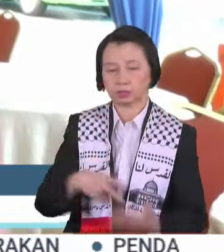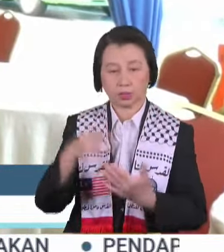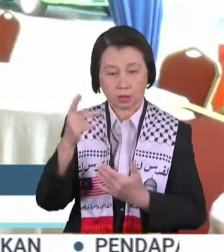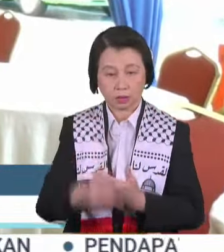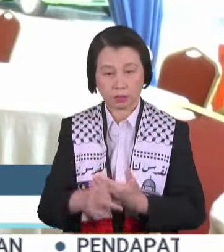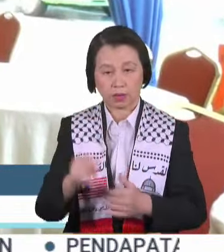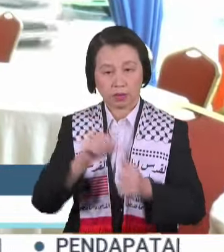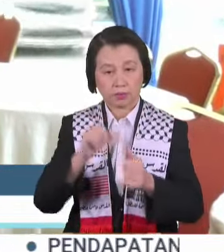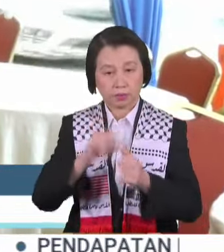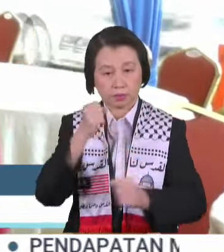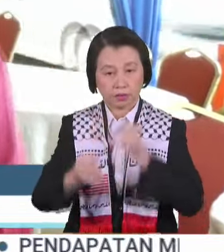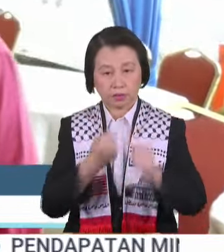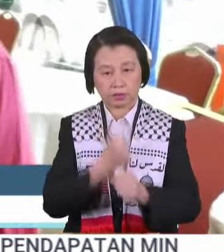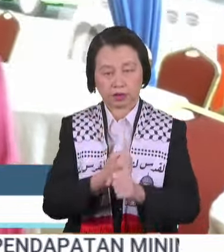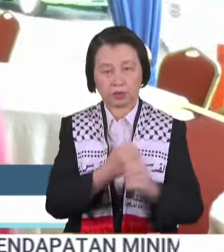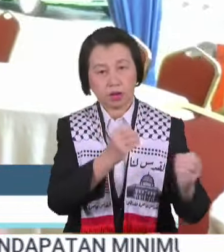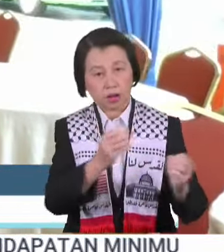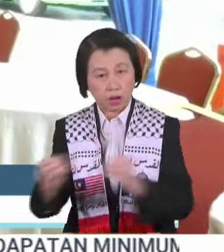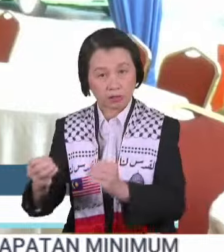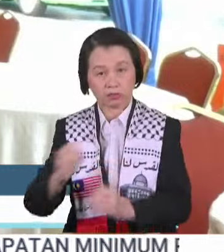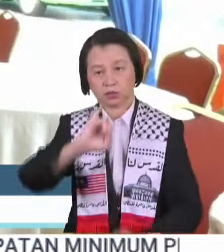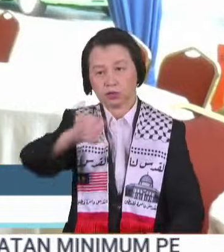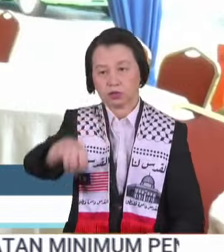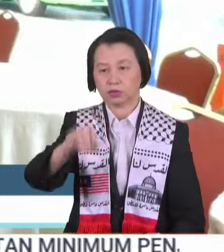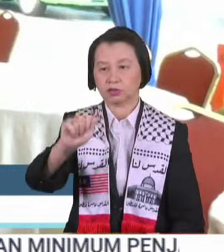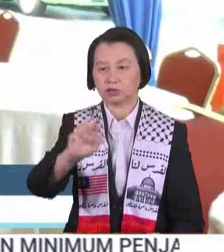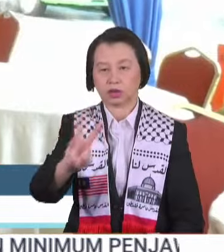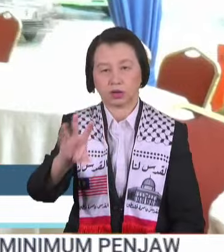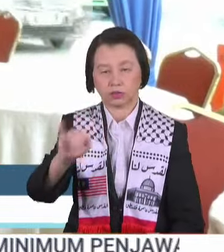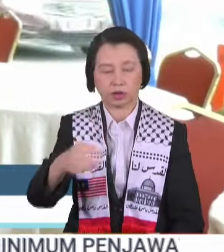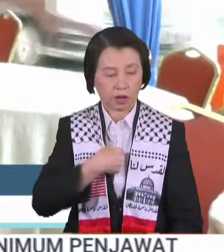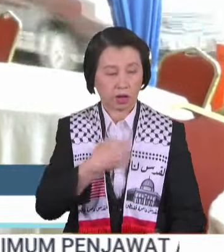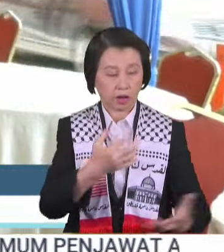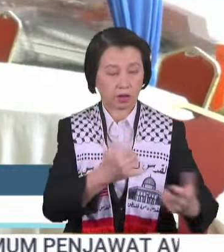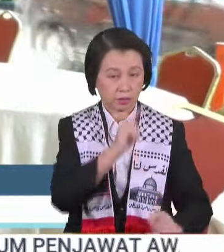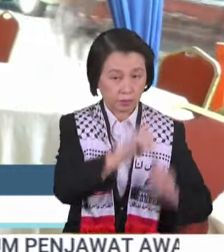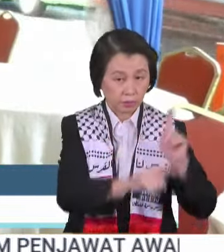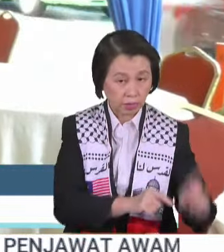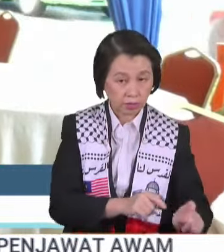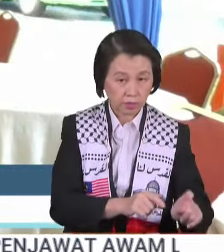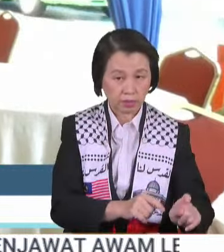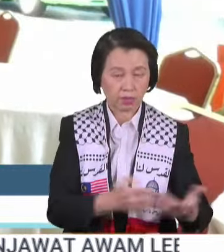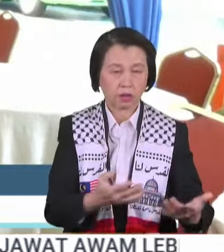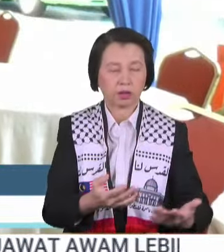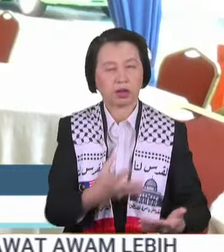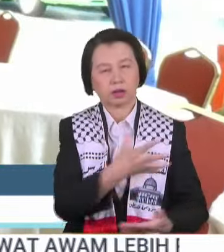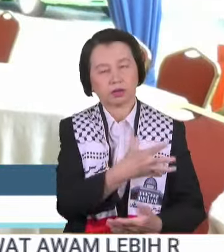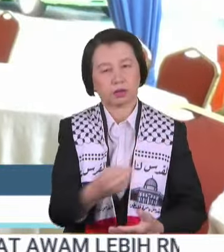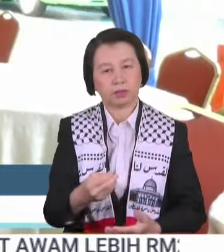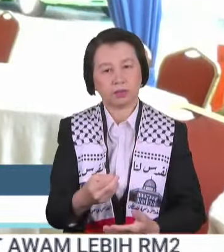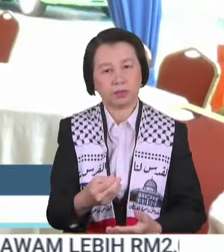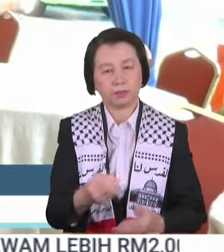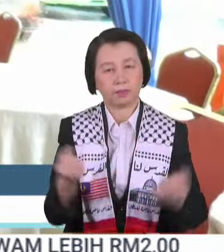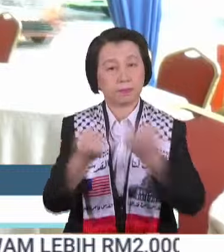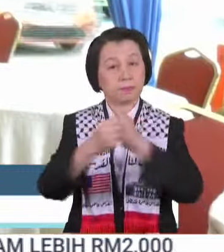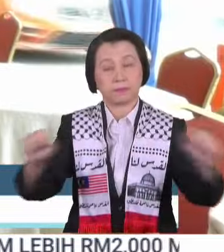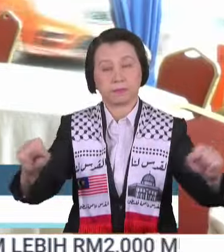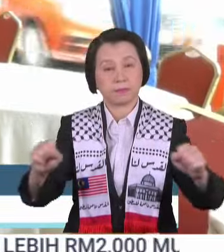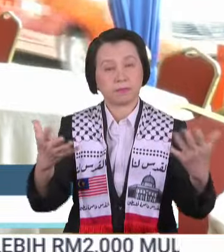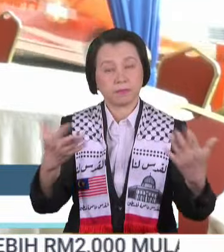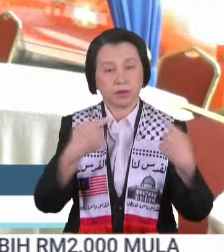yang saban tahun dianjurkan oleh Jawi. Mungkin saya nak tanya sedikit tentang kelainan pada esok hari dan juga persiapan